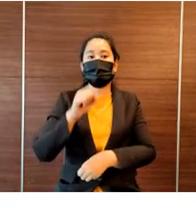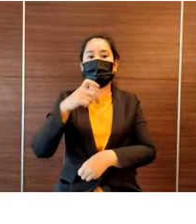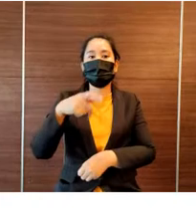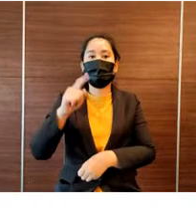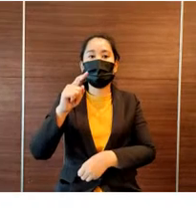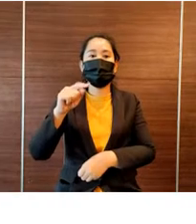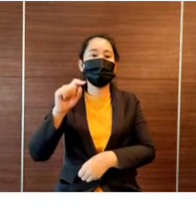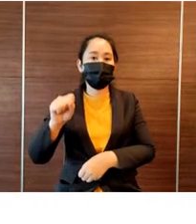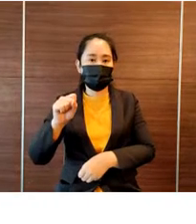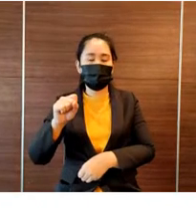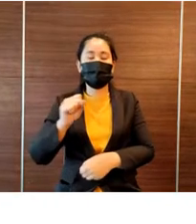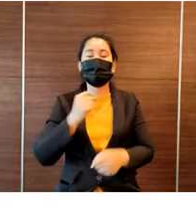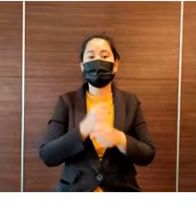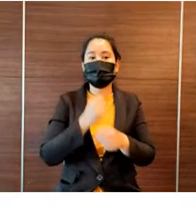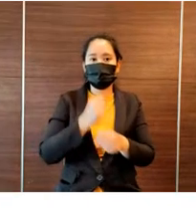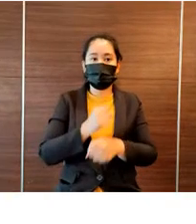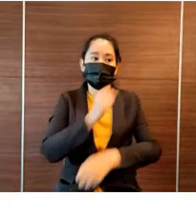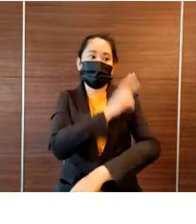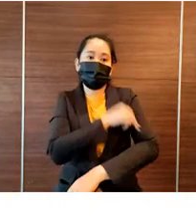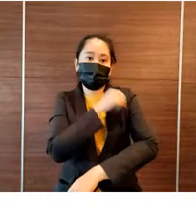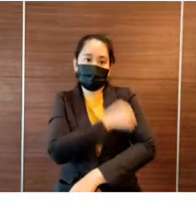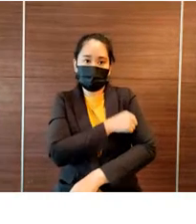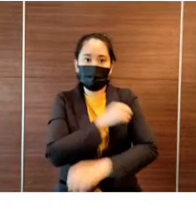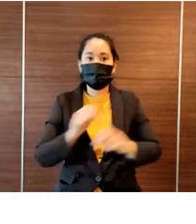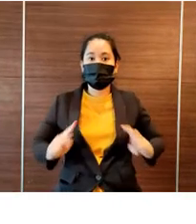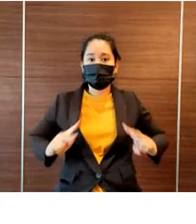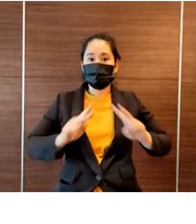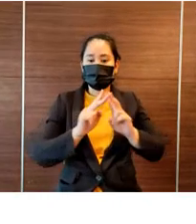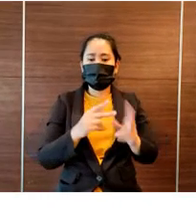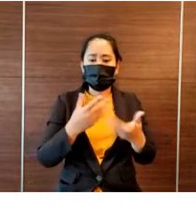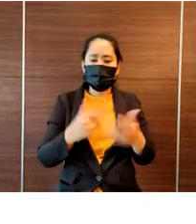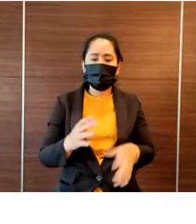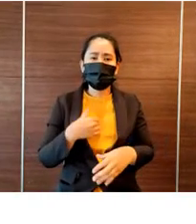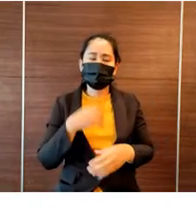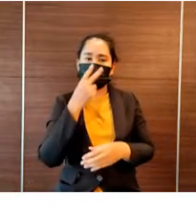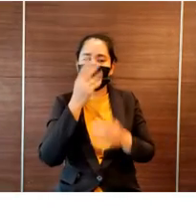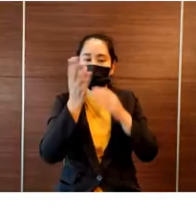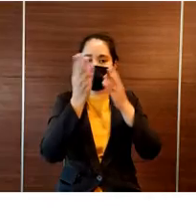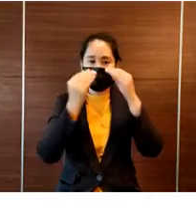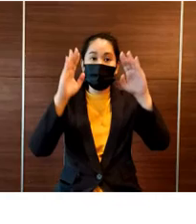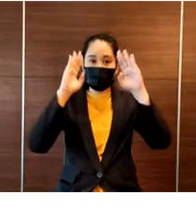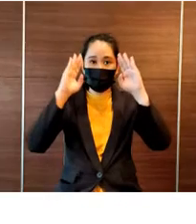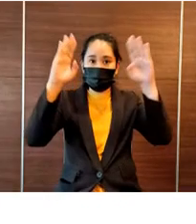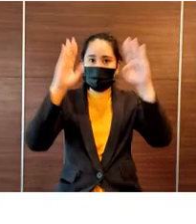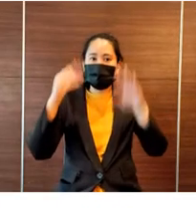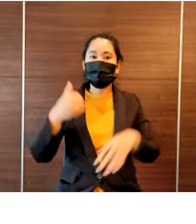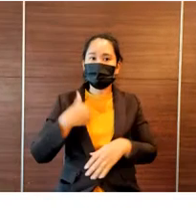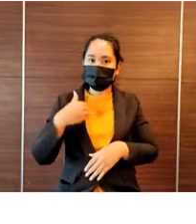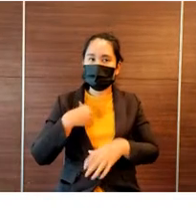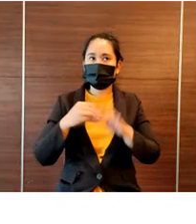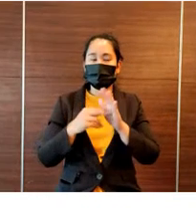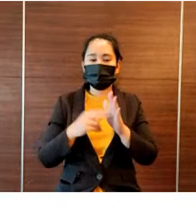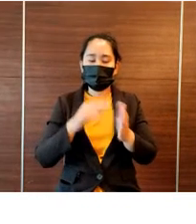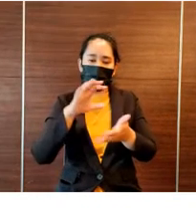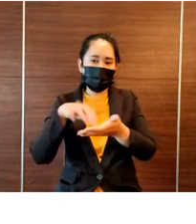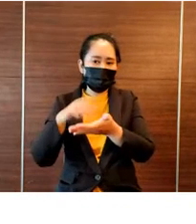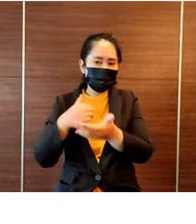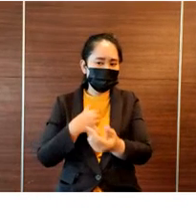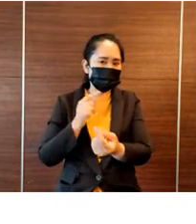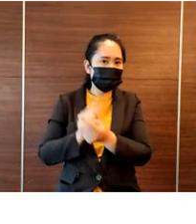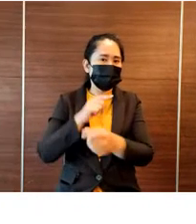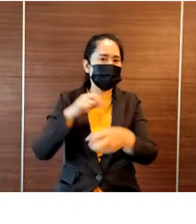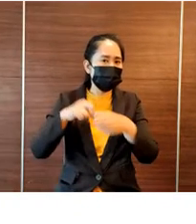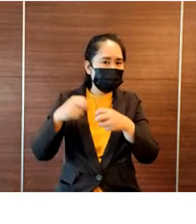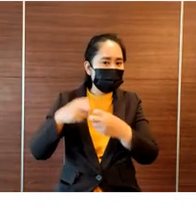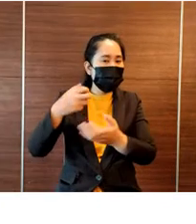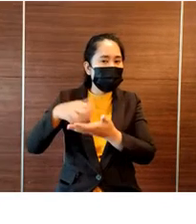การสาธารณสุขนะคะเป็นคนที่เข้าถึงแล้วก็ฟังมาเยอะมากว่าคนนี้เจอยังไงมีปัญหายังไงน่าจะต้